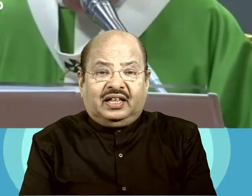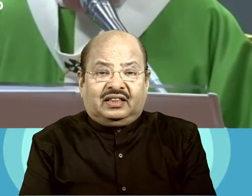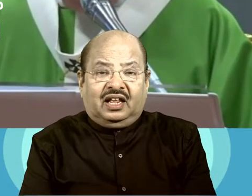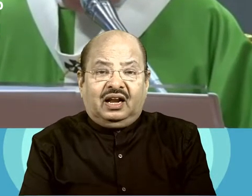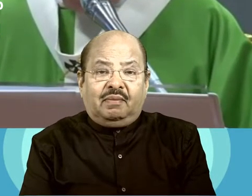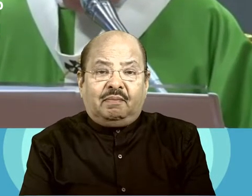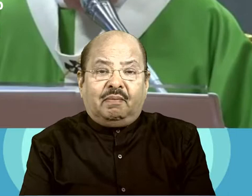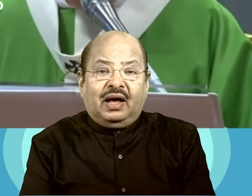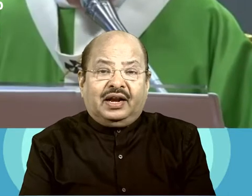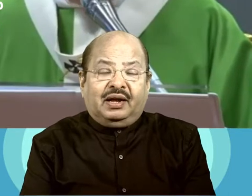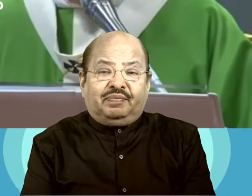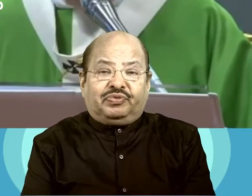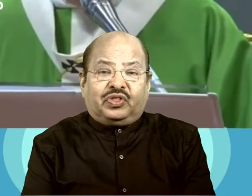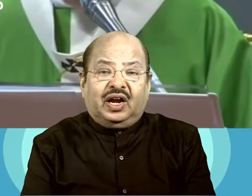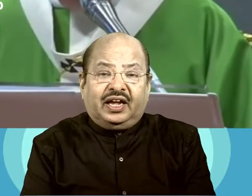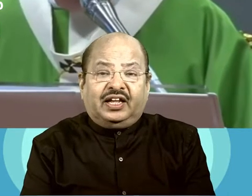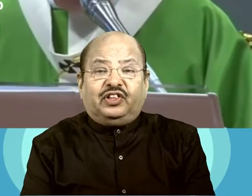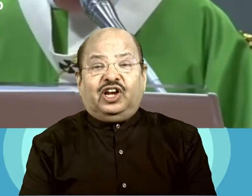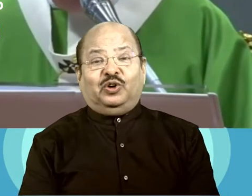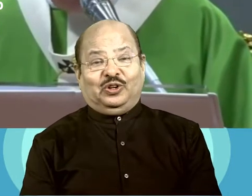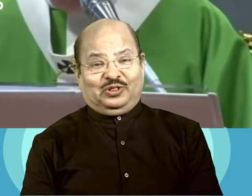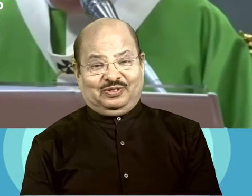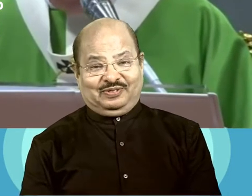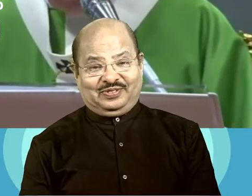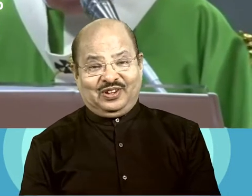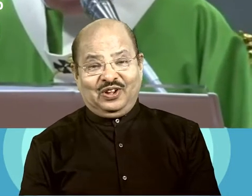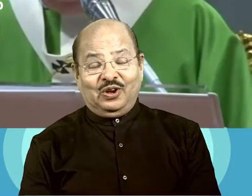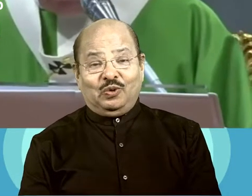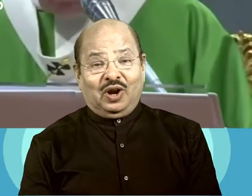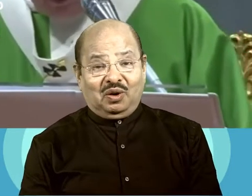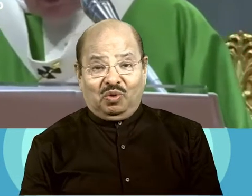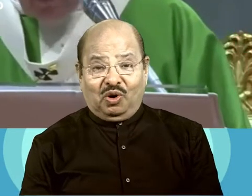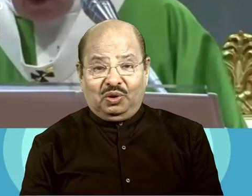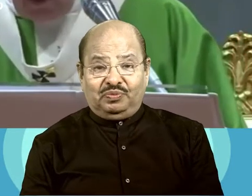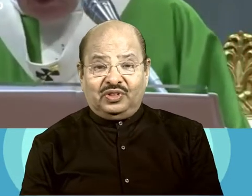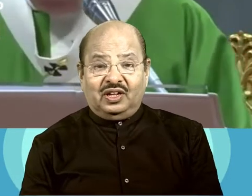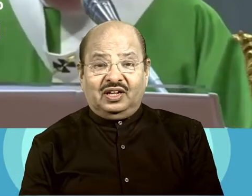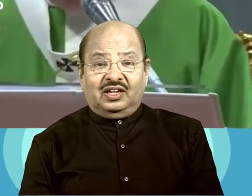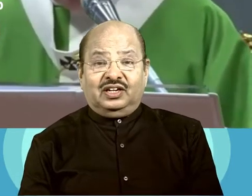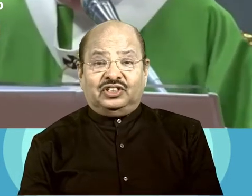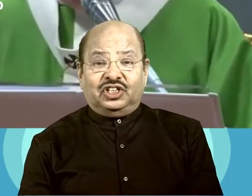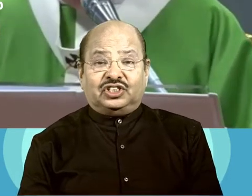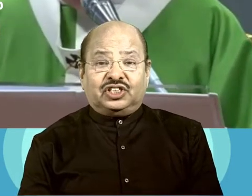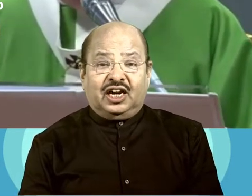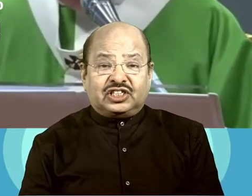സഭയുടെ ഹൃദയത്തിൽ മറിയം തിളങ്ങി നിലകൊള്ളുന്നു. ഉണർവോടും